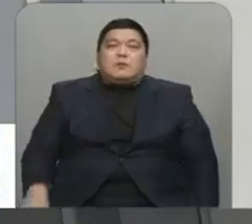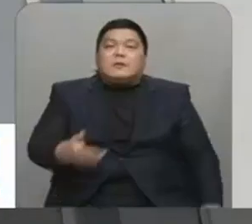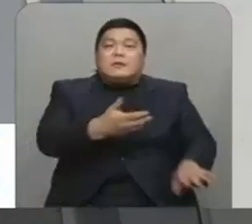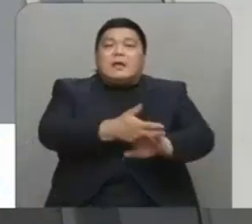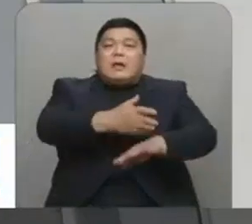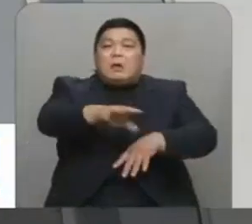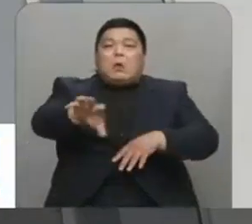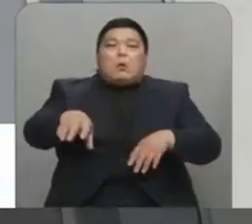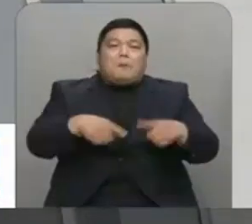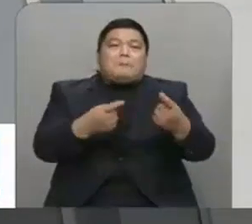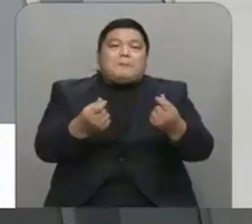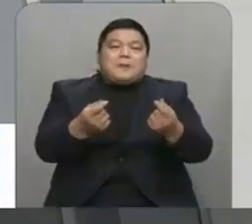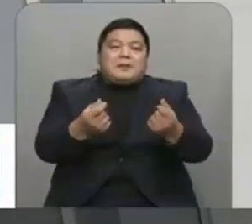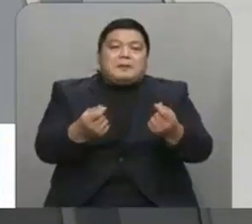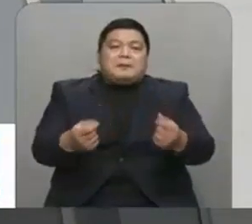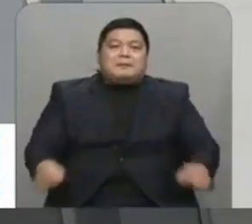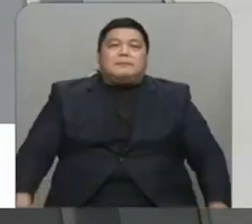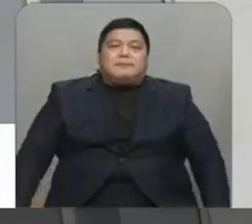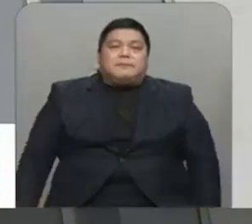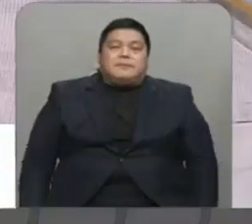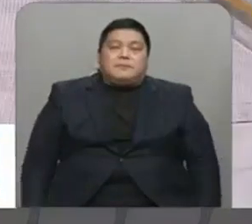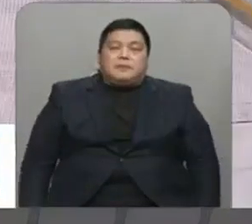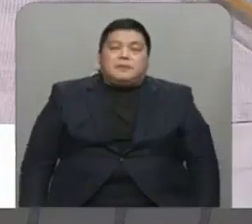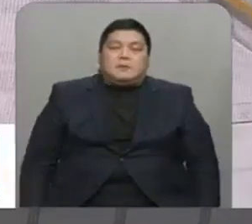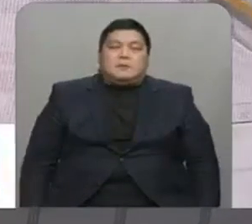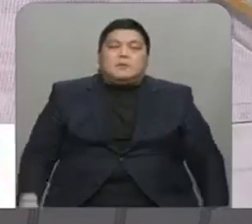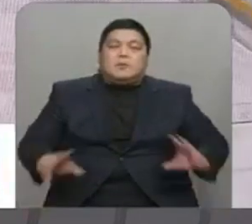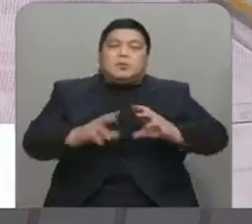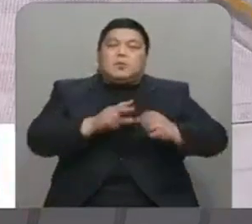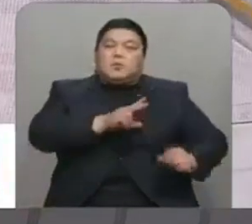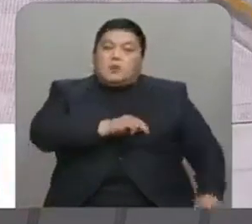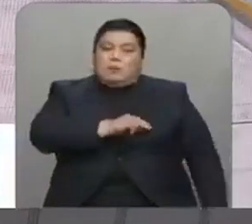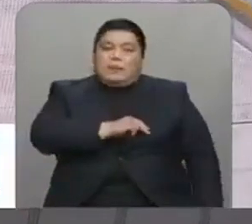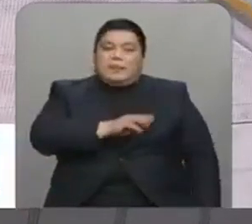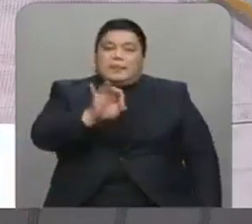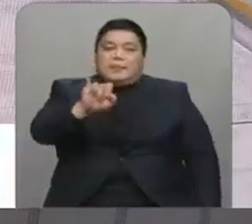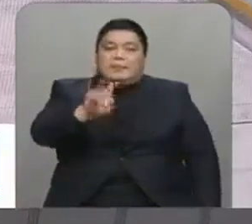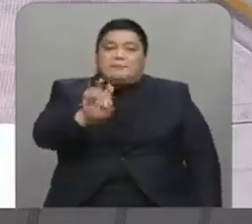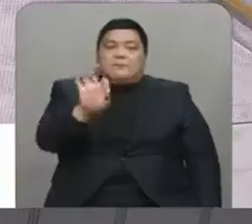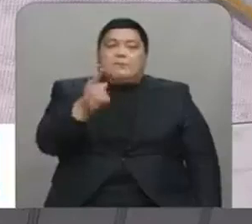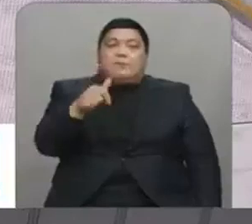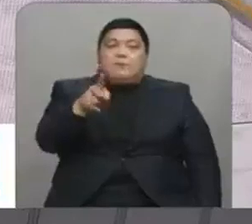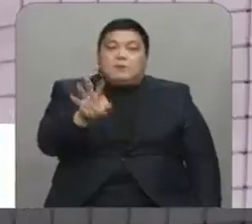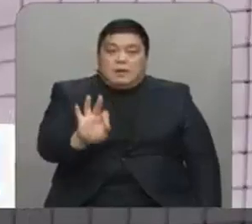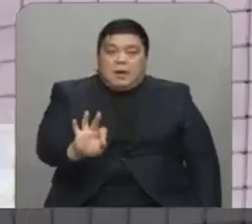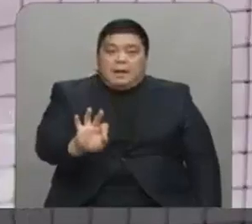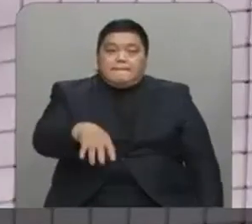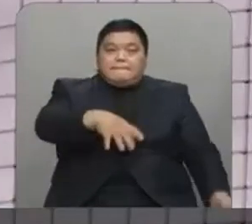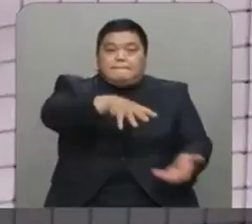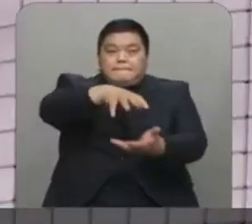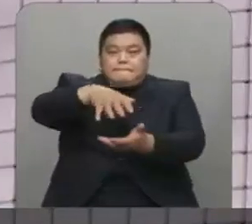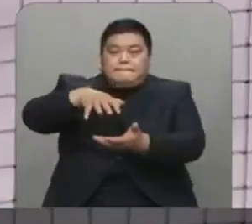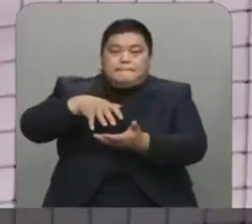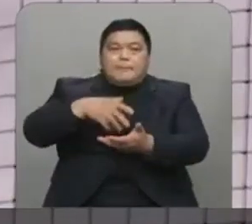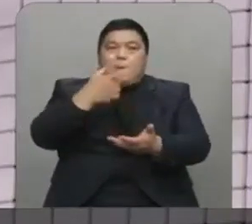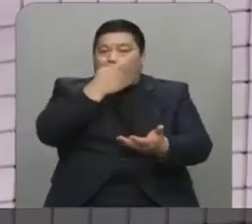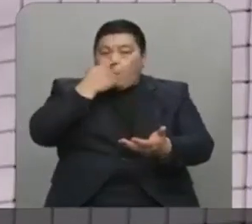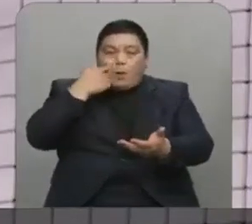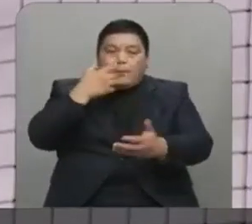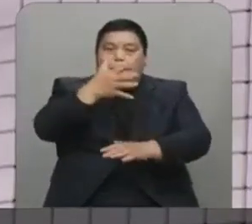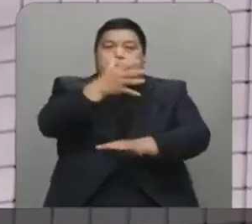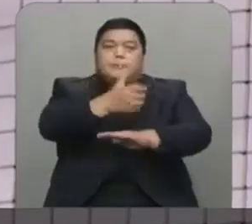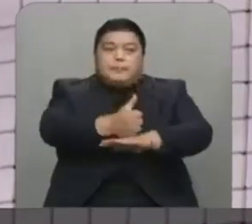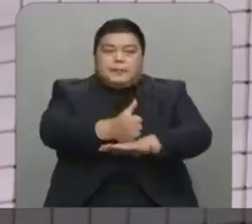올림픽 경기장 도 마찬가지로 국회 임오경 의 1cd 분석한 자료에서도 2018년 평창 올림픽 폐막 이후